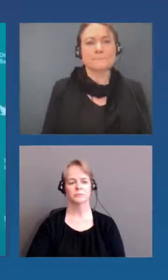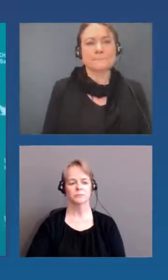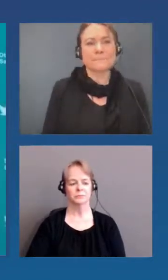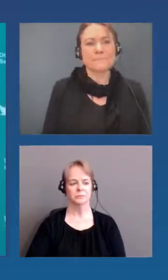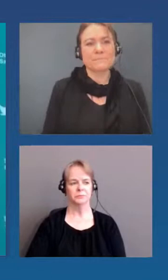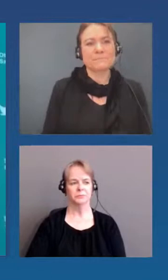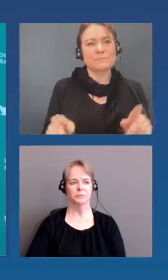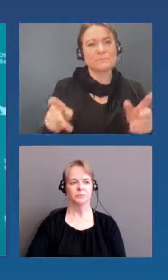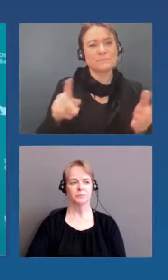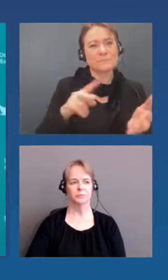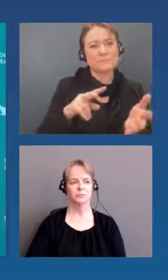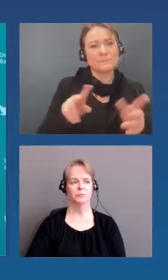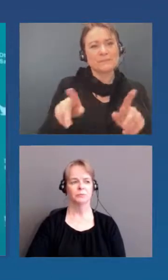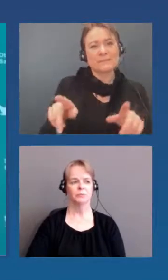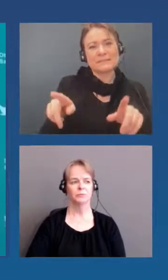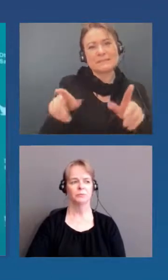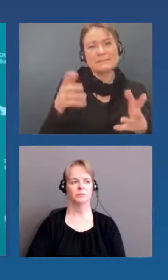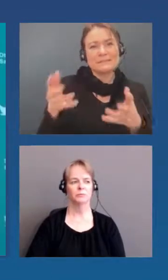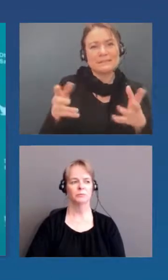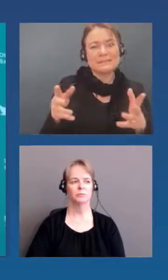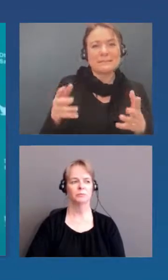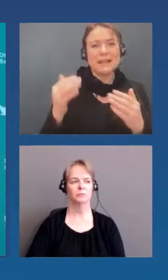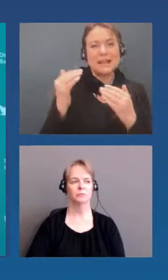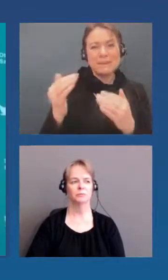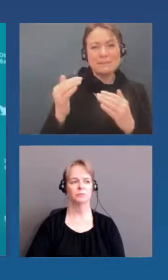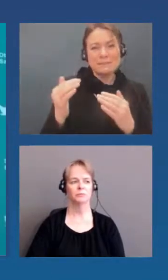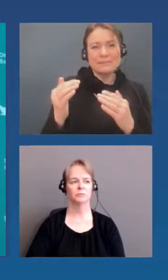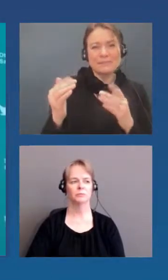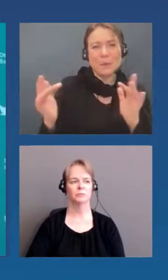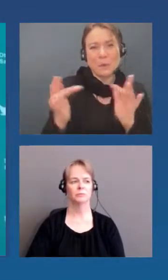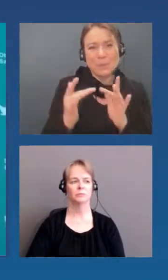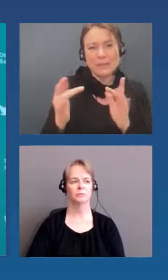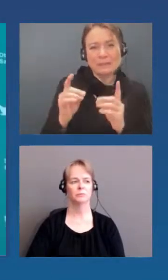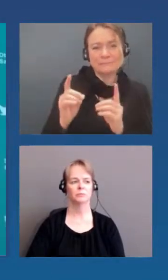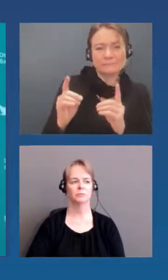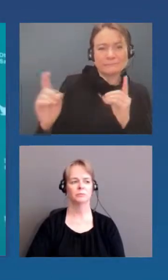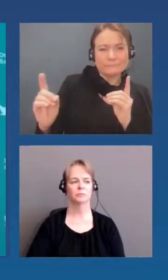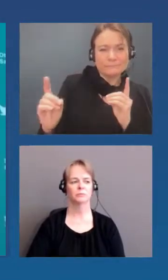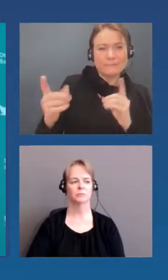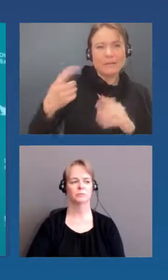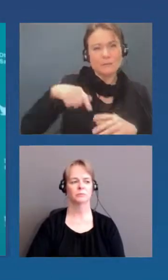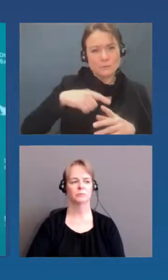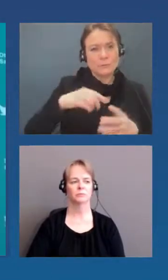actions, c'est quand on limite nos contacts étroits qu'on peut changer cette